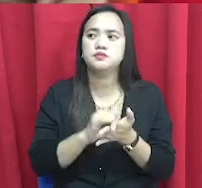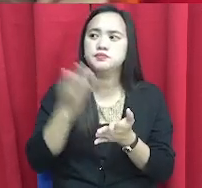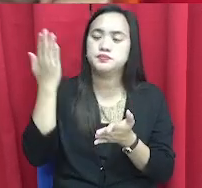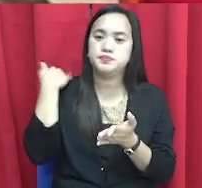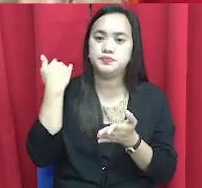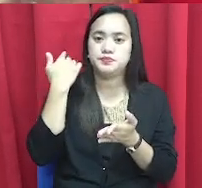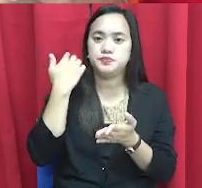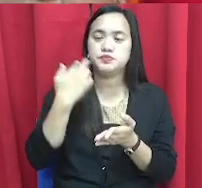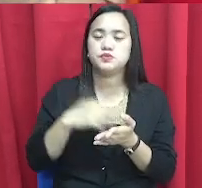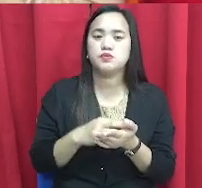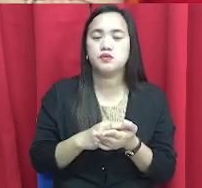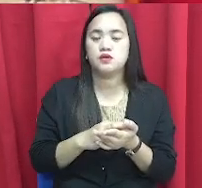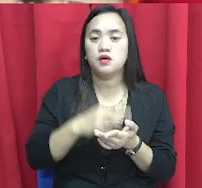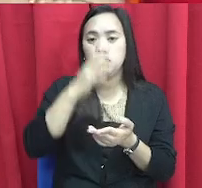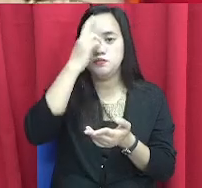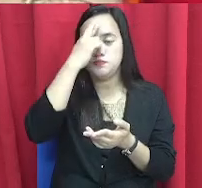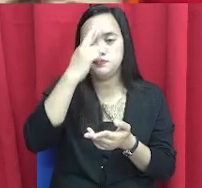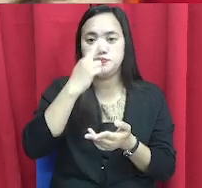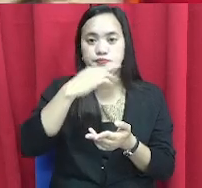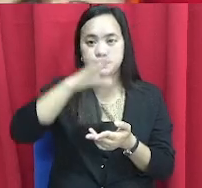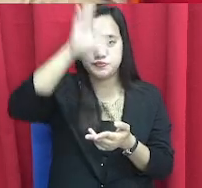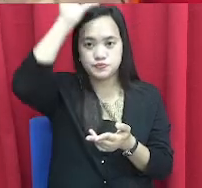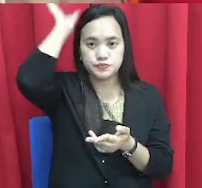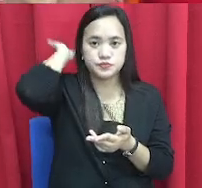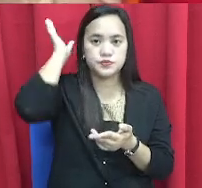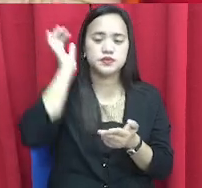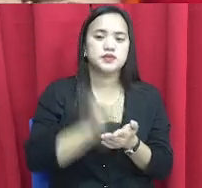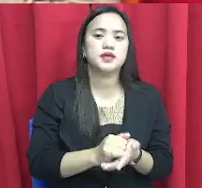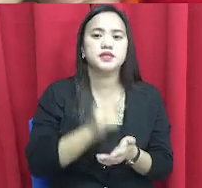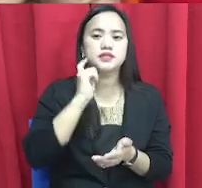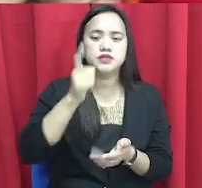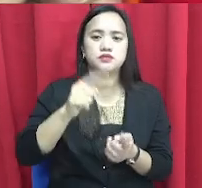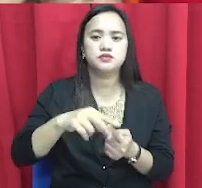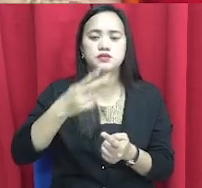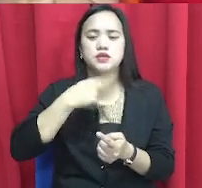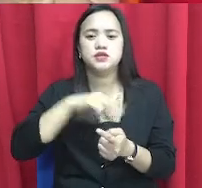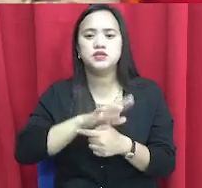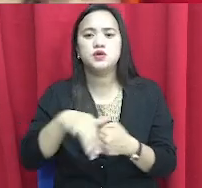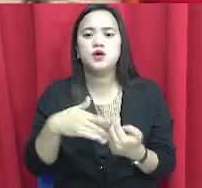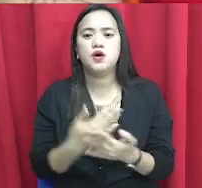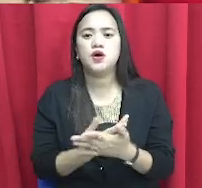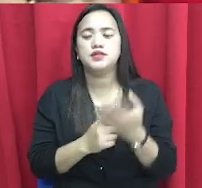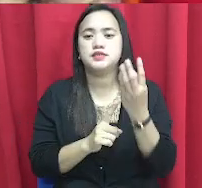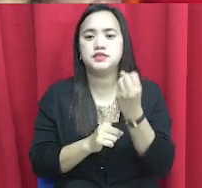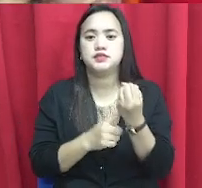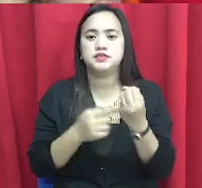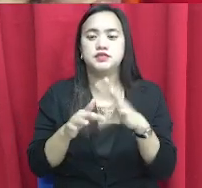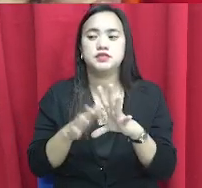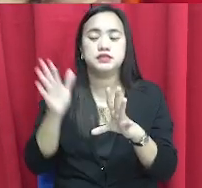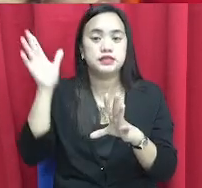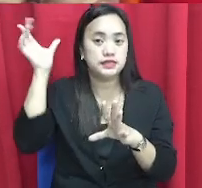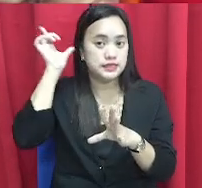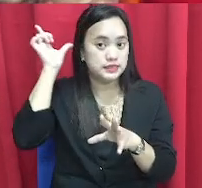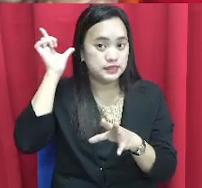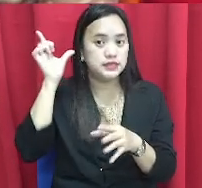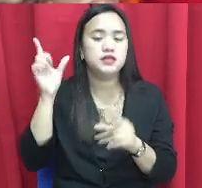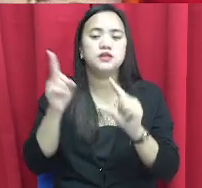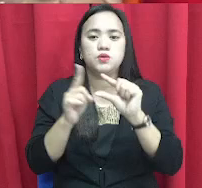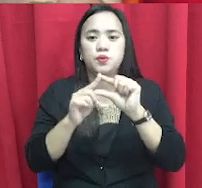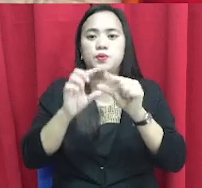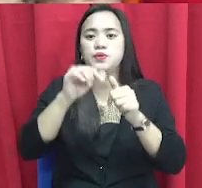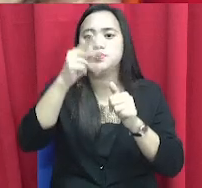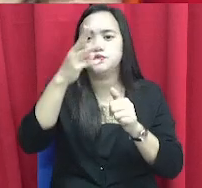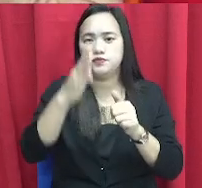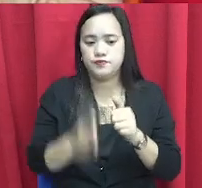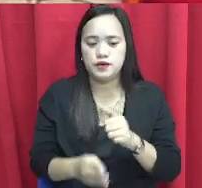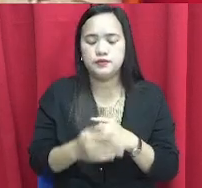Romans na ang ating pananampalataya ay nagsimula sa ating pakikinig Amen pakikinig ng Ng alin